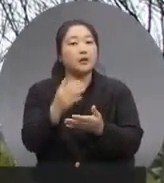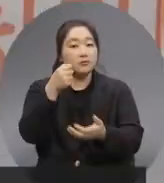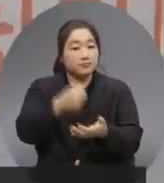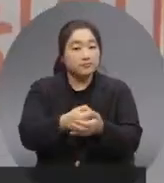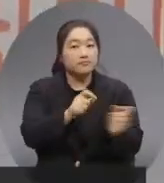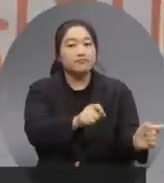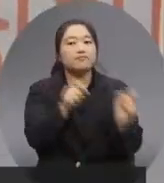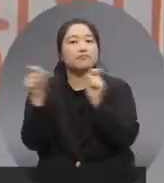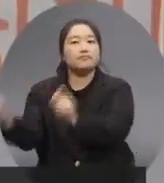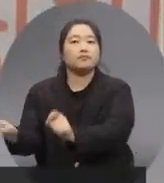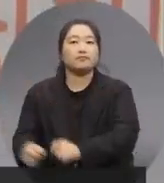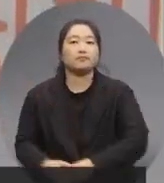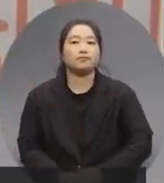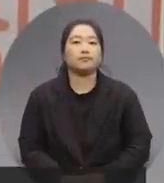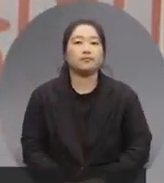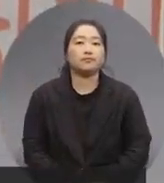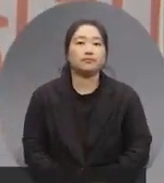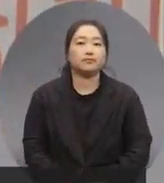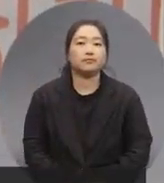있습니다 MBC 뉴스 정재영입니다